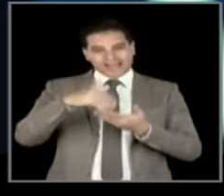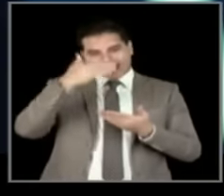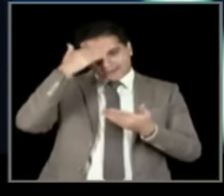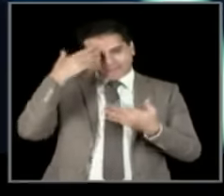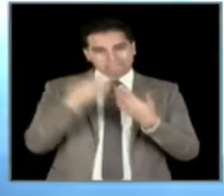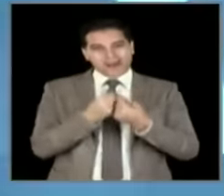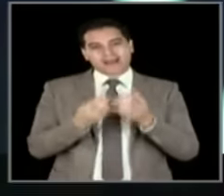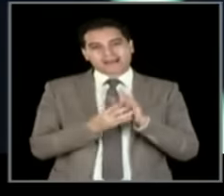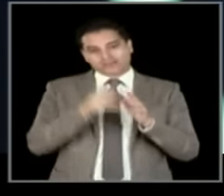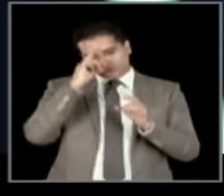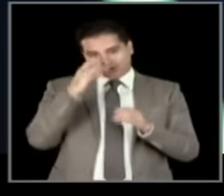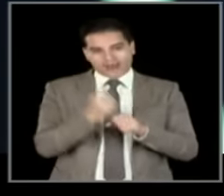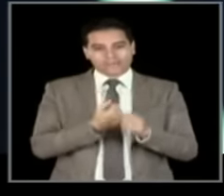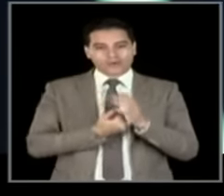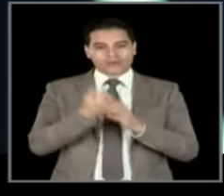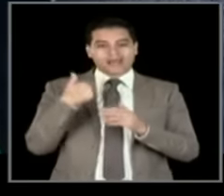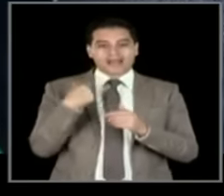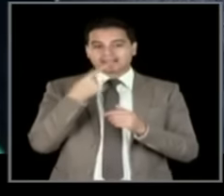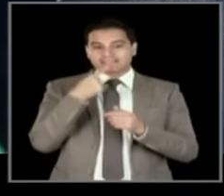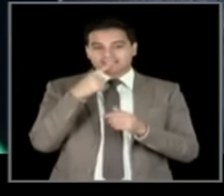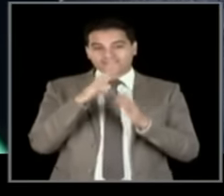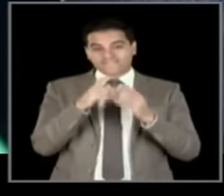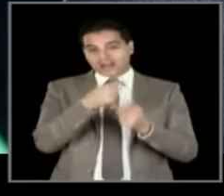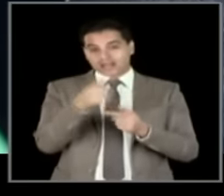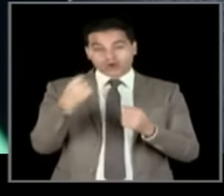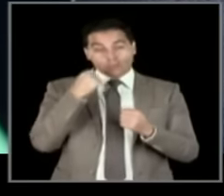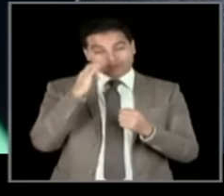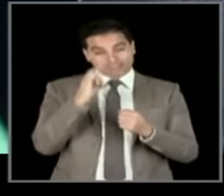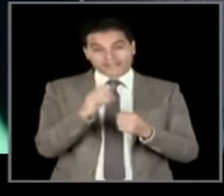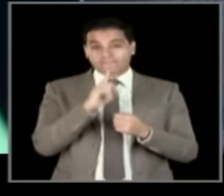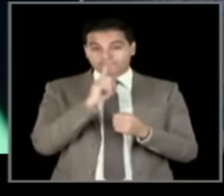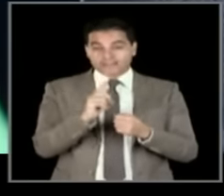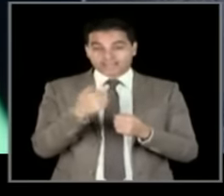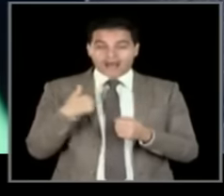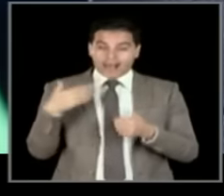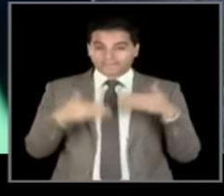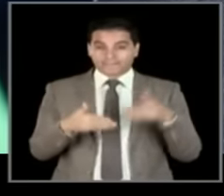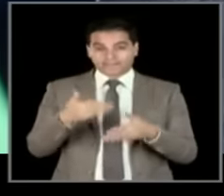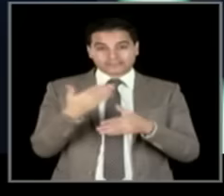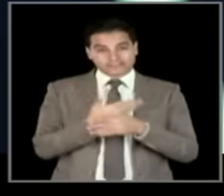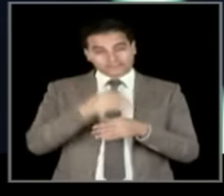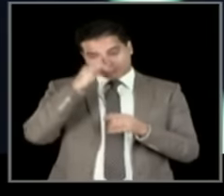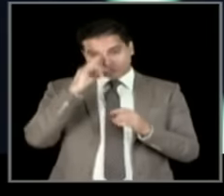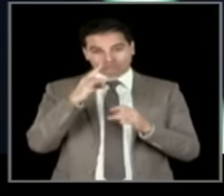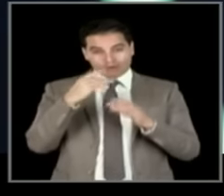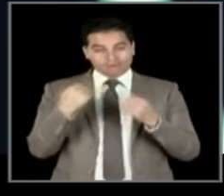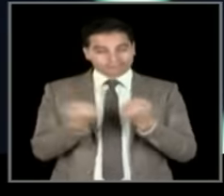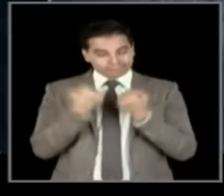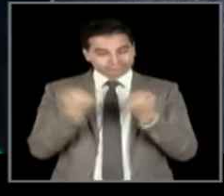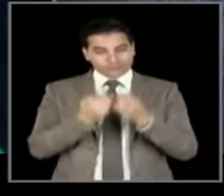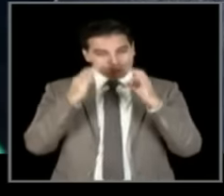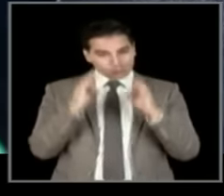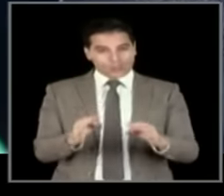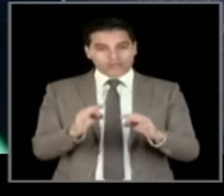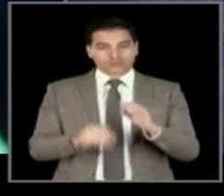الله نأدي أداء كويس طبعاً اسكندرية فريق كبير وليهم خبرات قبل كده في مشاركة في كذا سيزون بس إحنا استعدينا